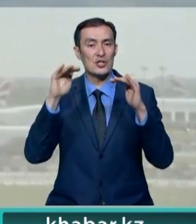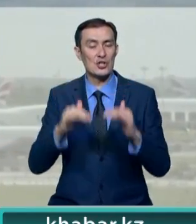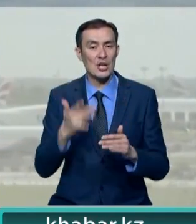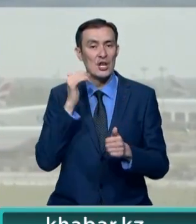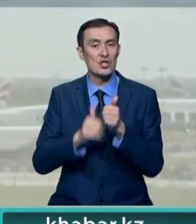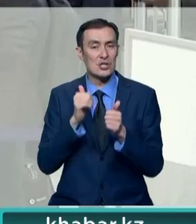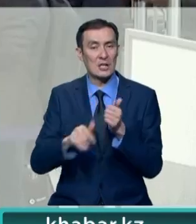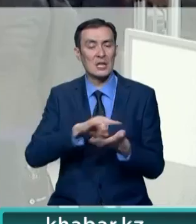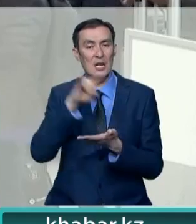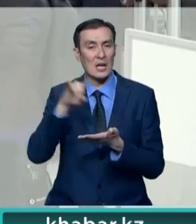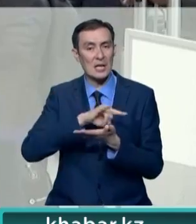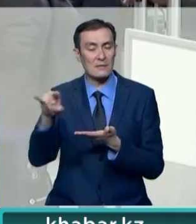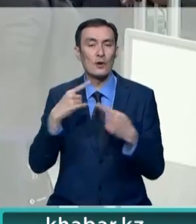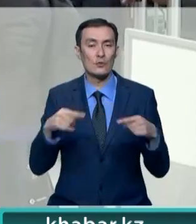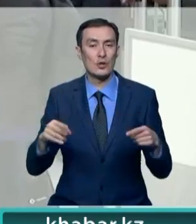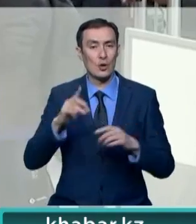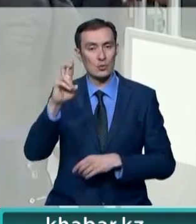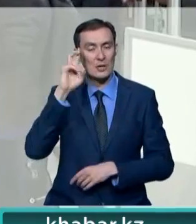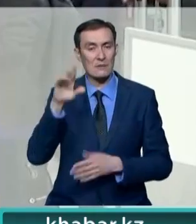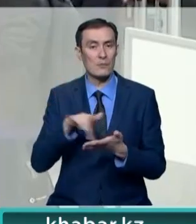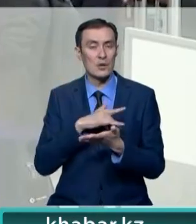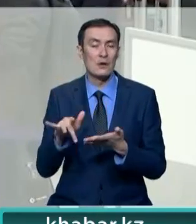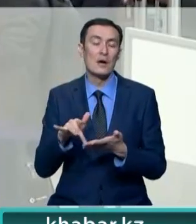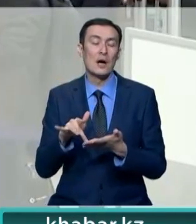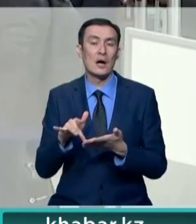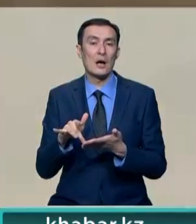частоты рейсов по ряду других направлений в пересчете